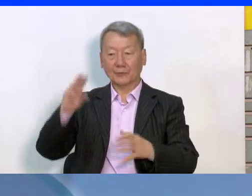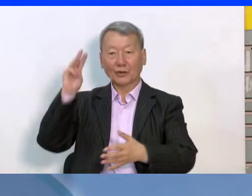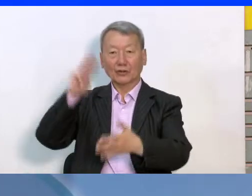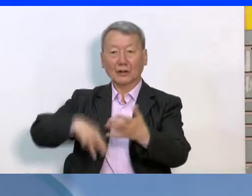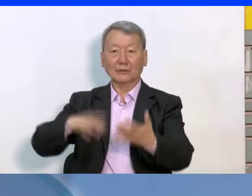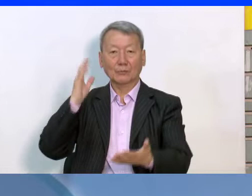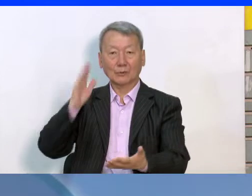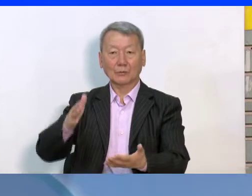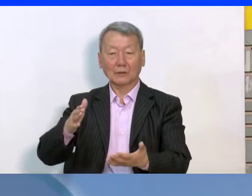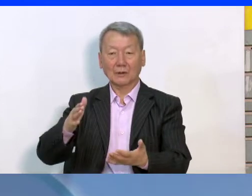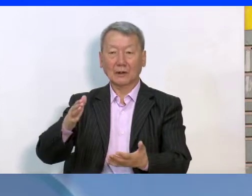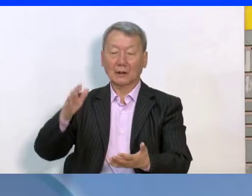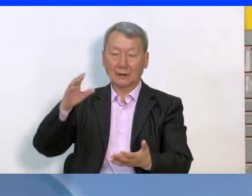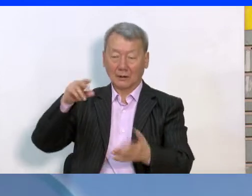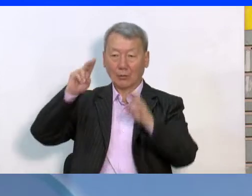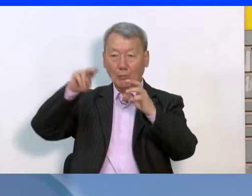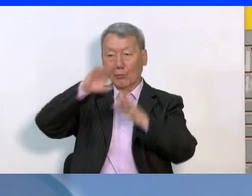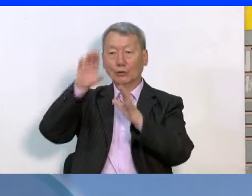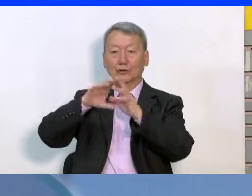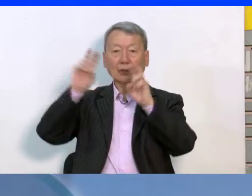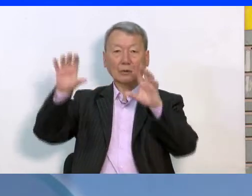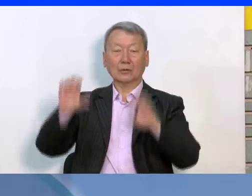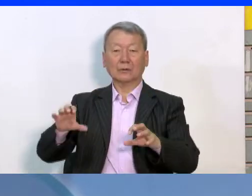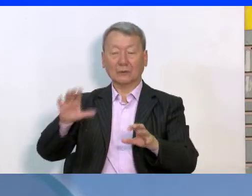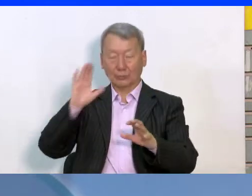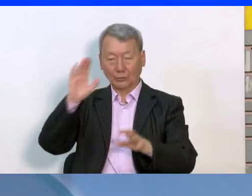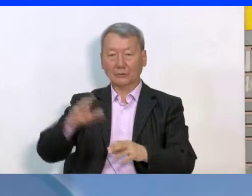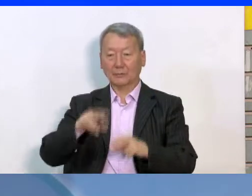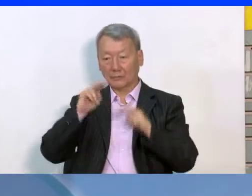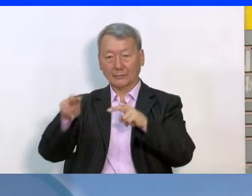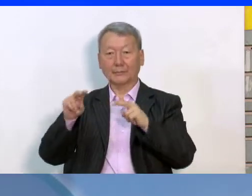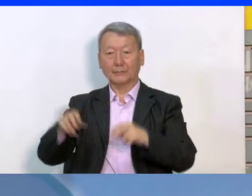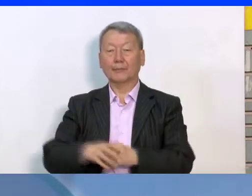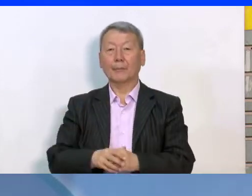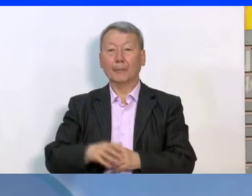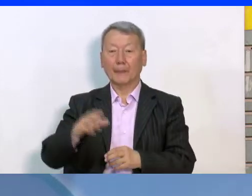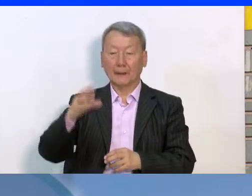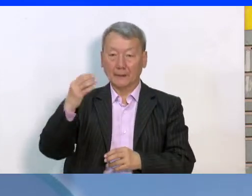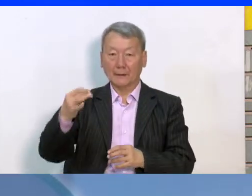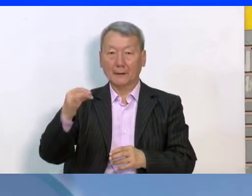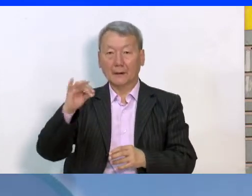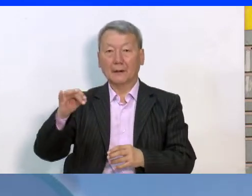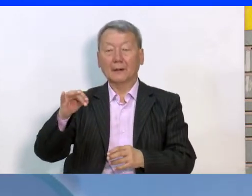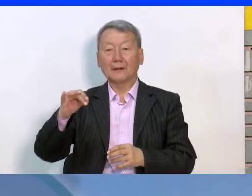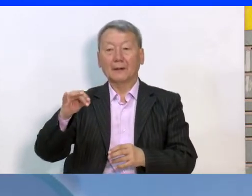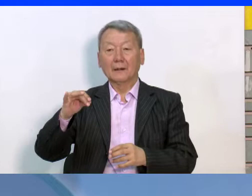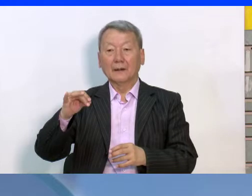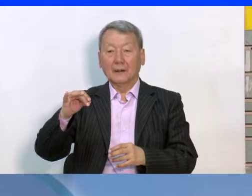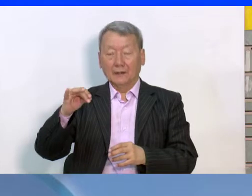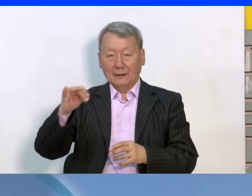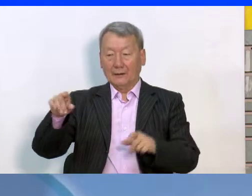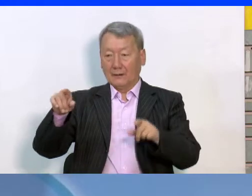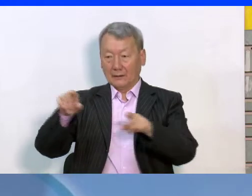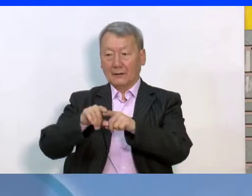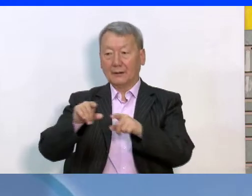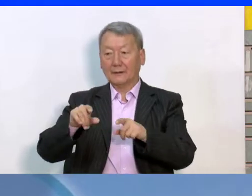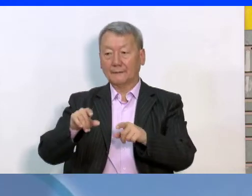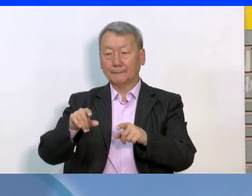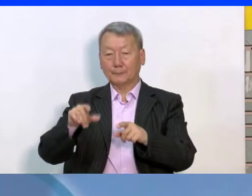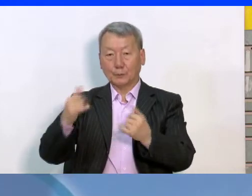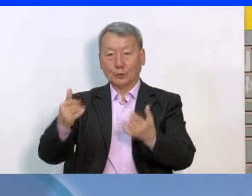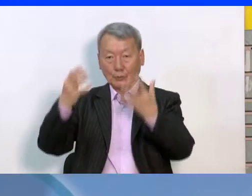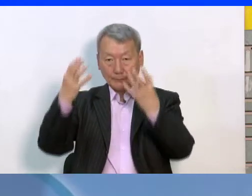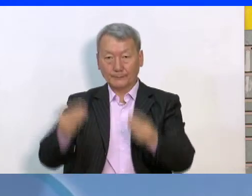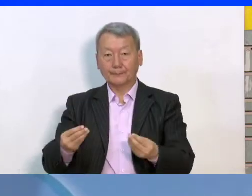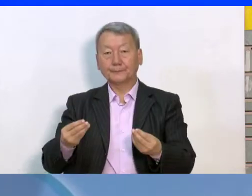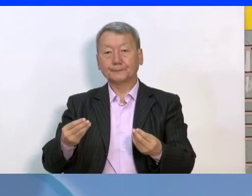бар. Аны дагы мыйзам чегинде алып барабыз иштичи. Анан уюштуруучуларына мындай жеңил болбойт. Ошондуктан бүгүнкү